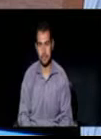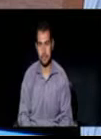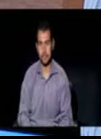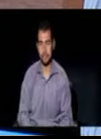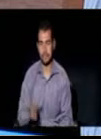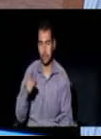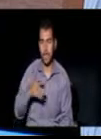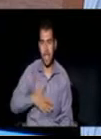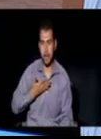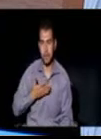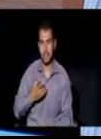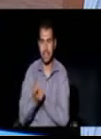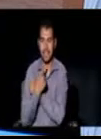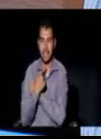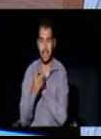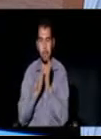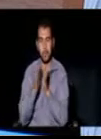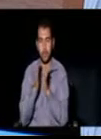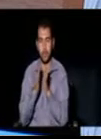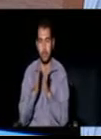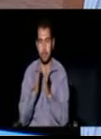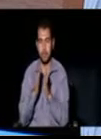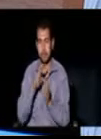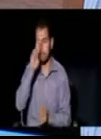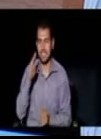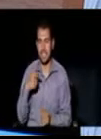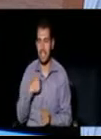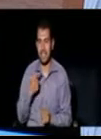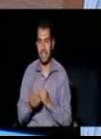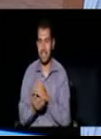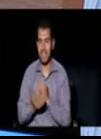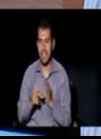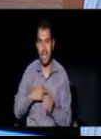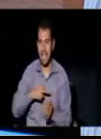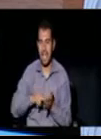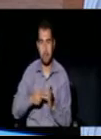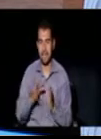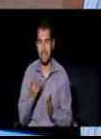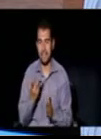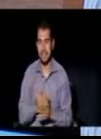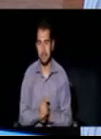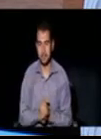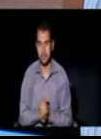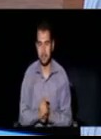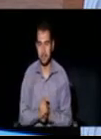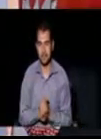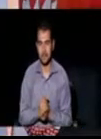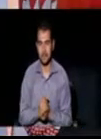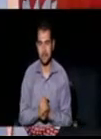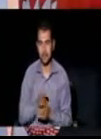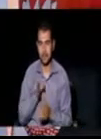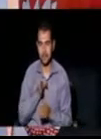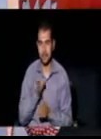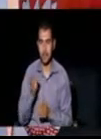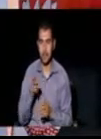عايز تتعلم لغه الاشاره؟ اه ماشي يا يوسف. يعمل ايه يا قمر؟ يخش على البيج